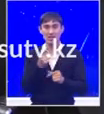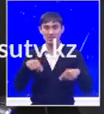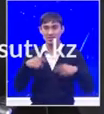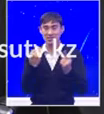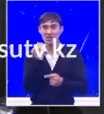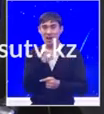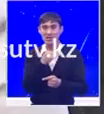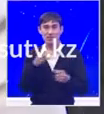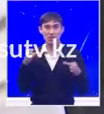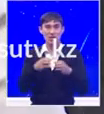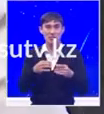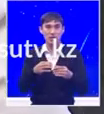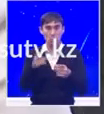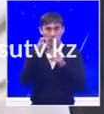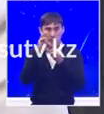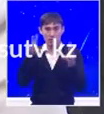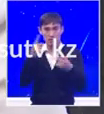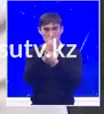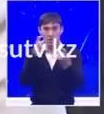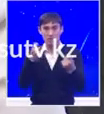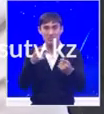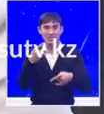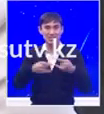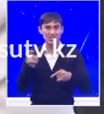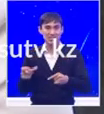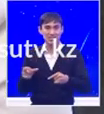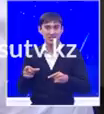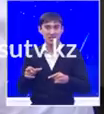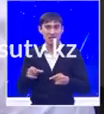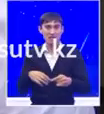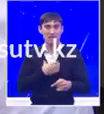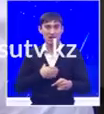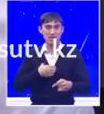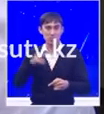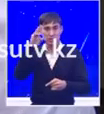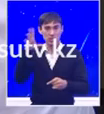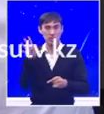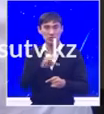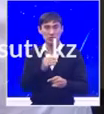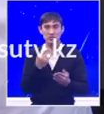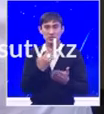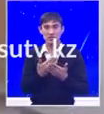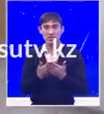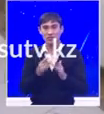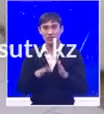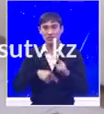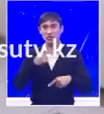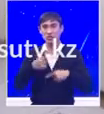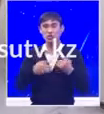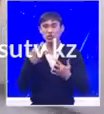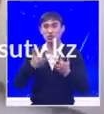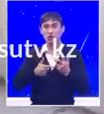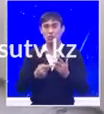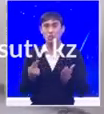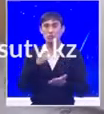качественный контент и проинформировать зрителя а самым важным и значимым о чем и свидетельствует возрастающее число подписчиков